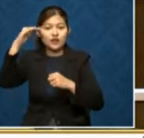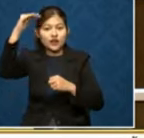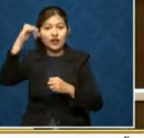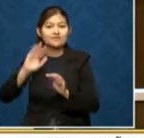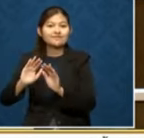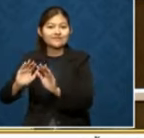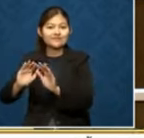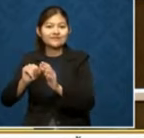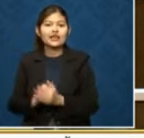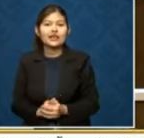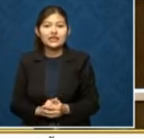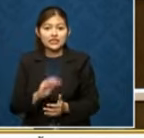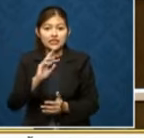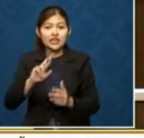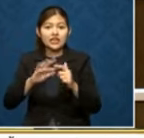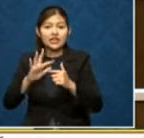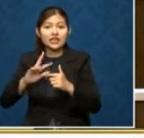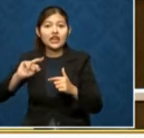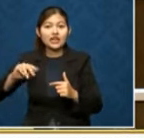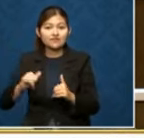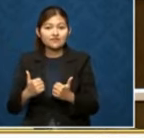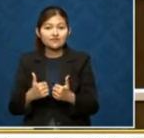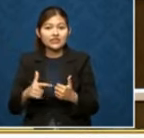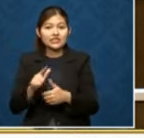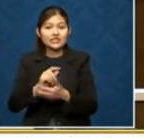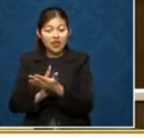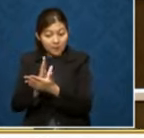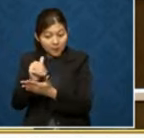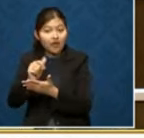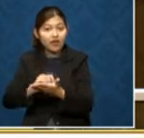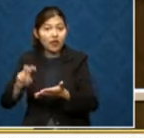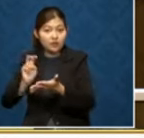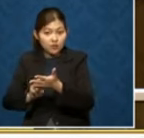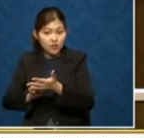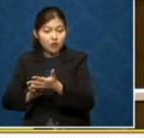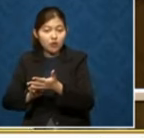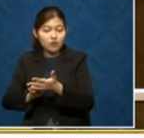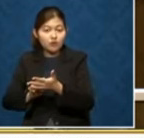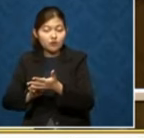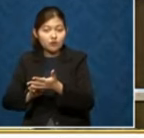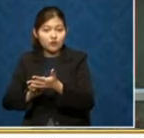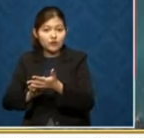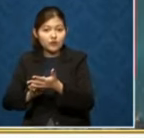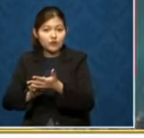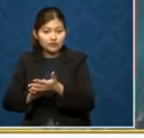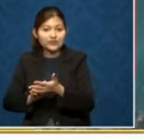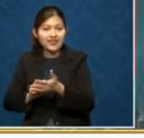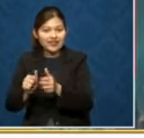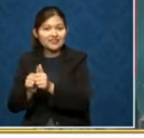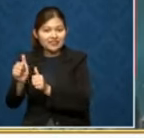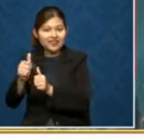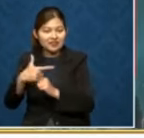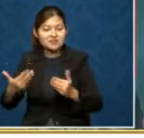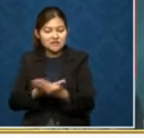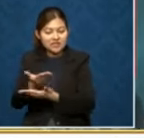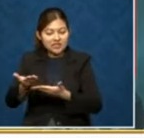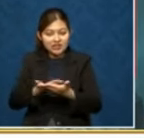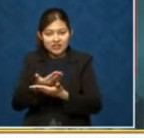าถ้าเกิดร่างนี้นะครับได้มีการผ่านรับรองมาได้ทันก็จะได้พิจารณาร่ว